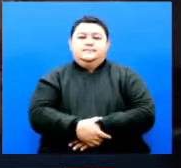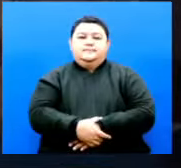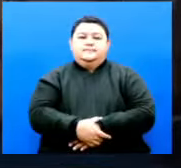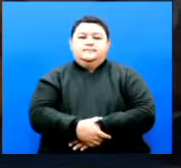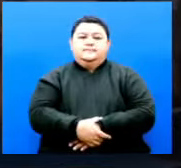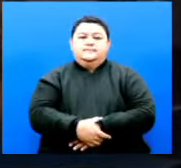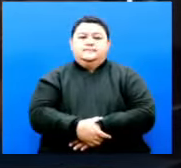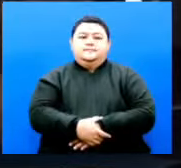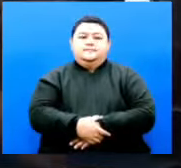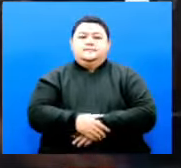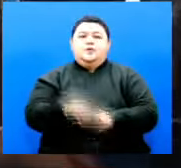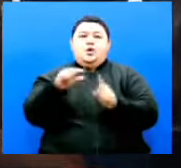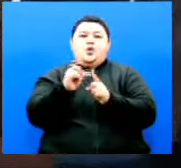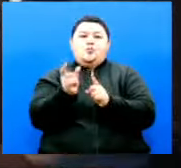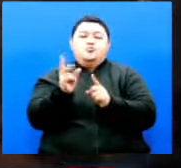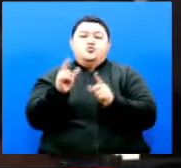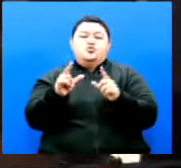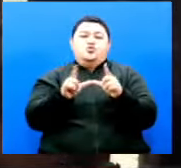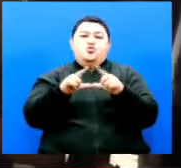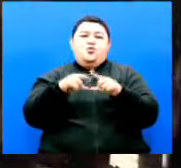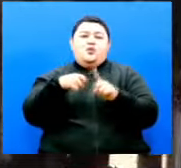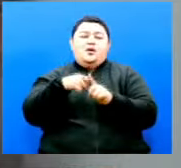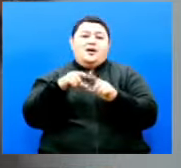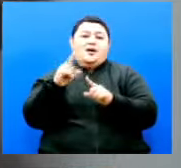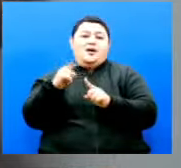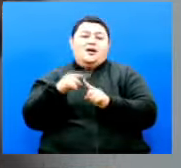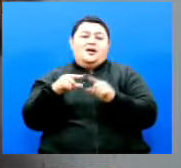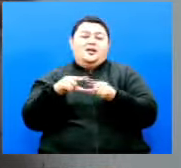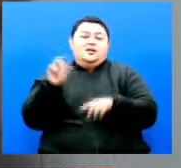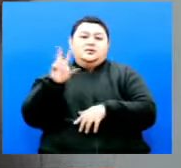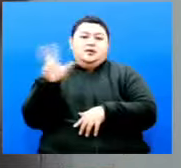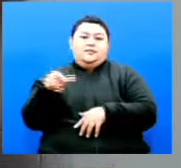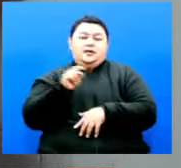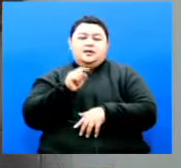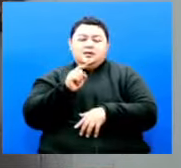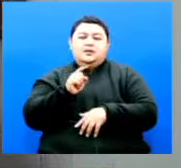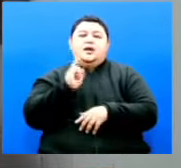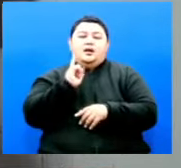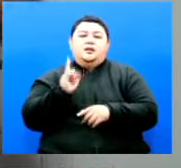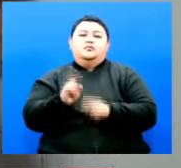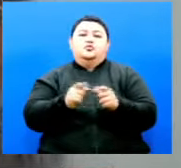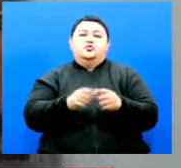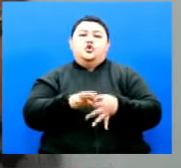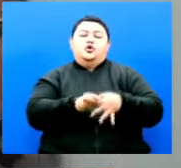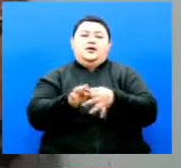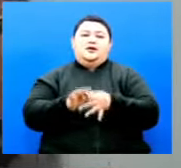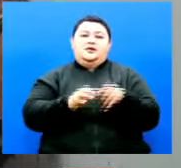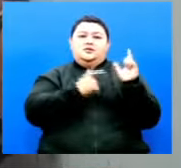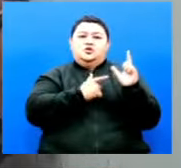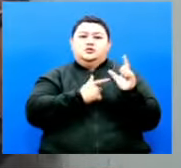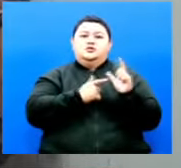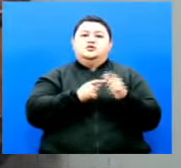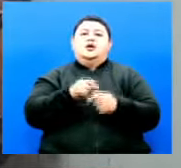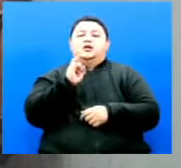Sementara di Purwakarta, Jawa Barat, sinergitas antara TNI dan Polri terus dijaga dan diimplementasikan saat menggelar kegiatan sosial